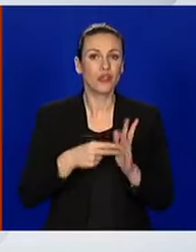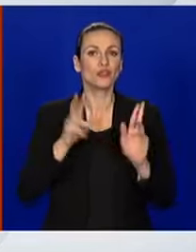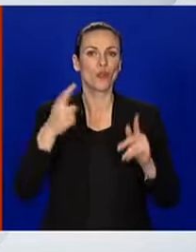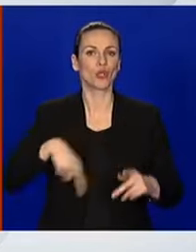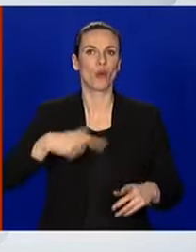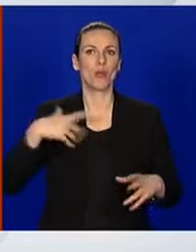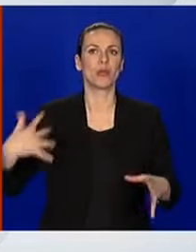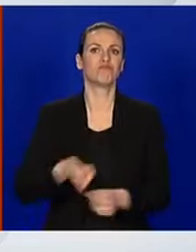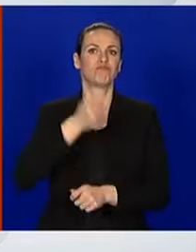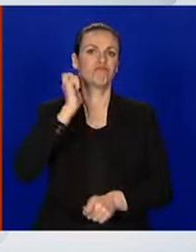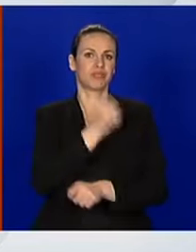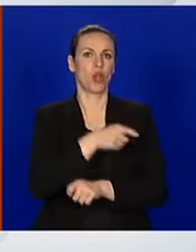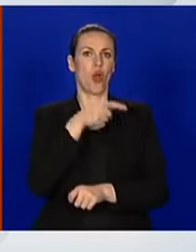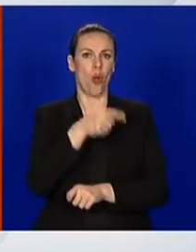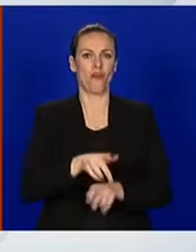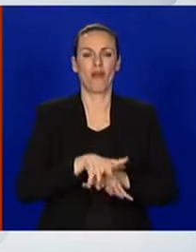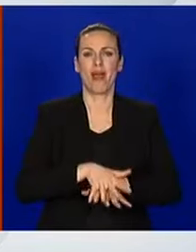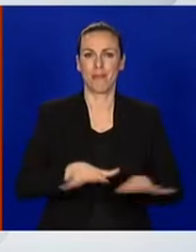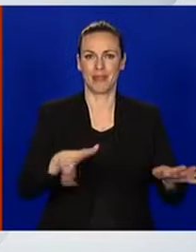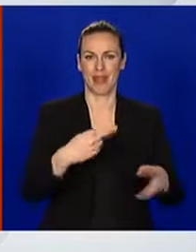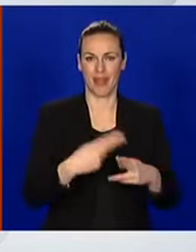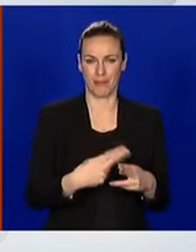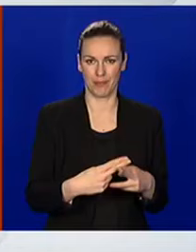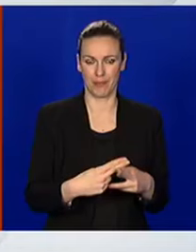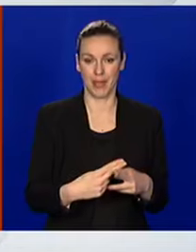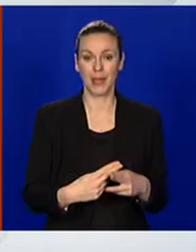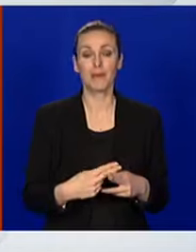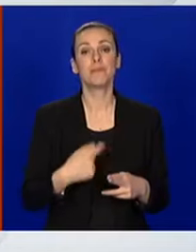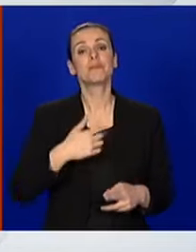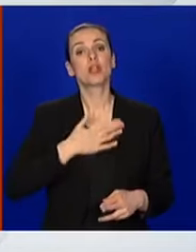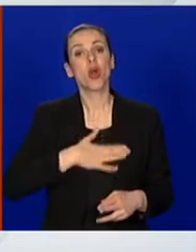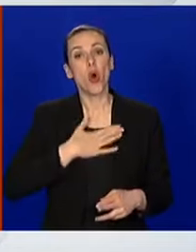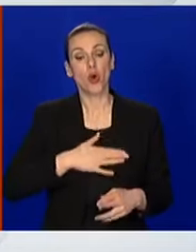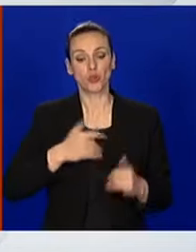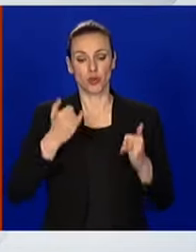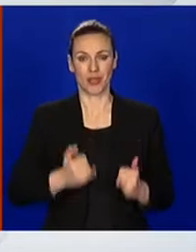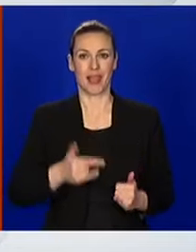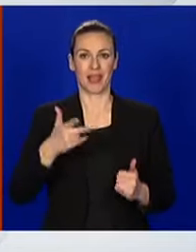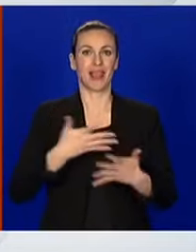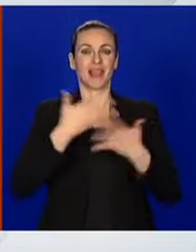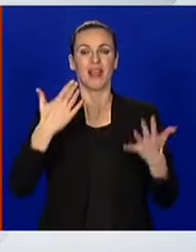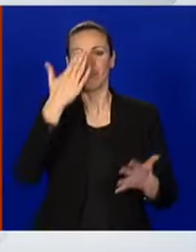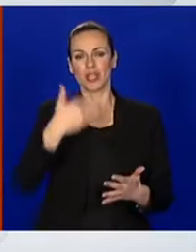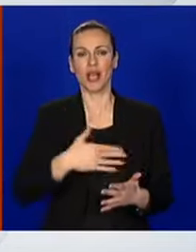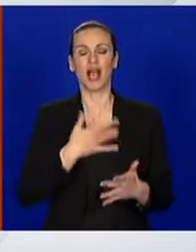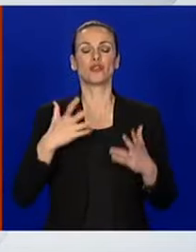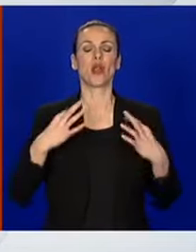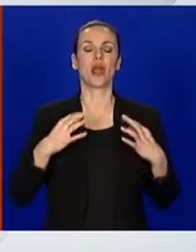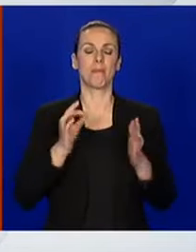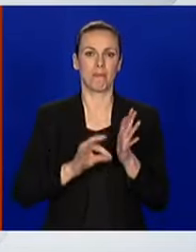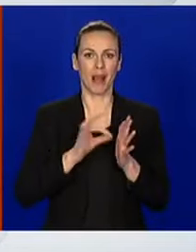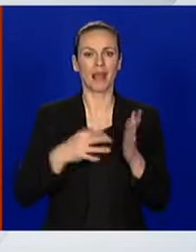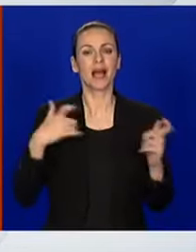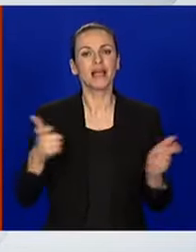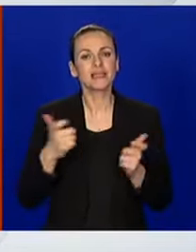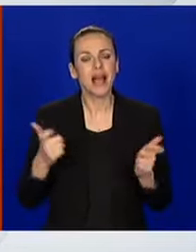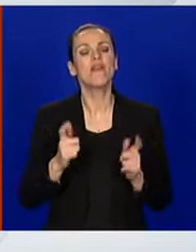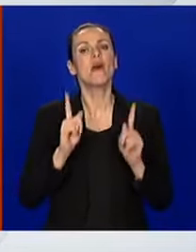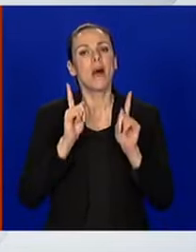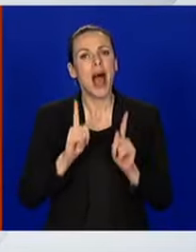pobijediti ovu epidemiju. Želio bih da ovaj najveći katolički blagdan proslavimo uz poticaj